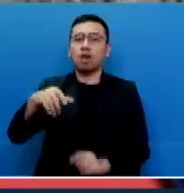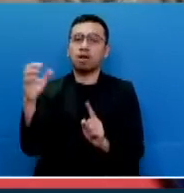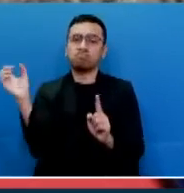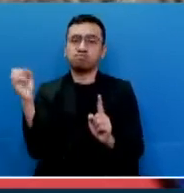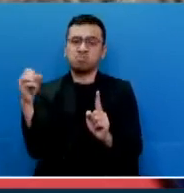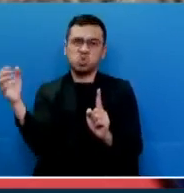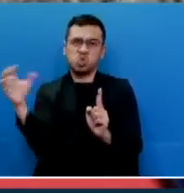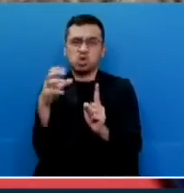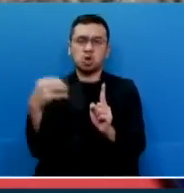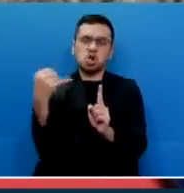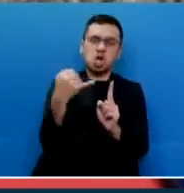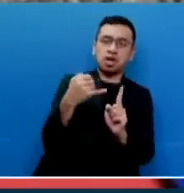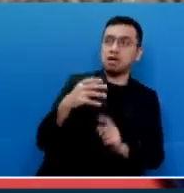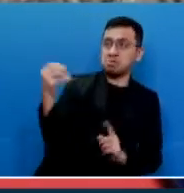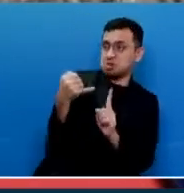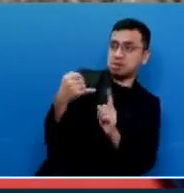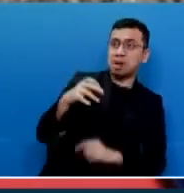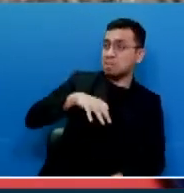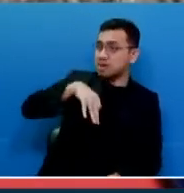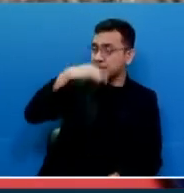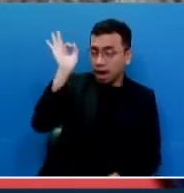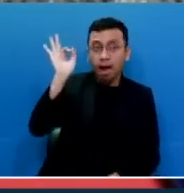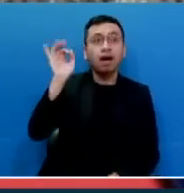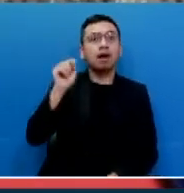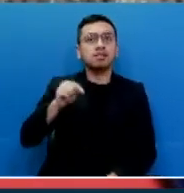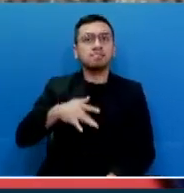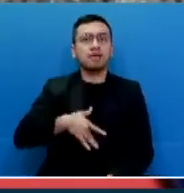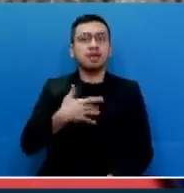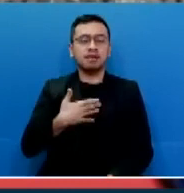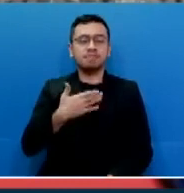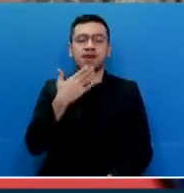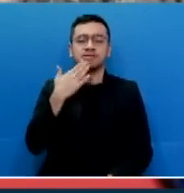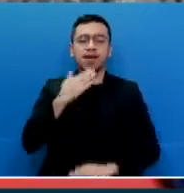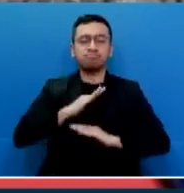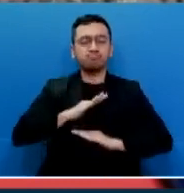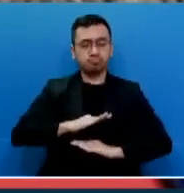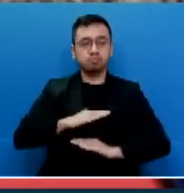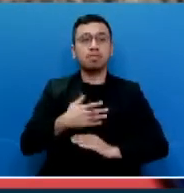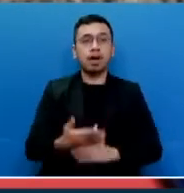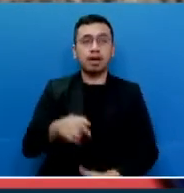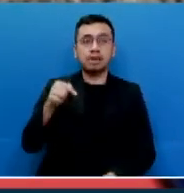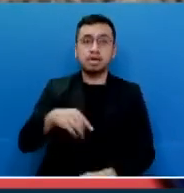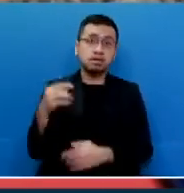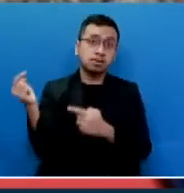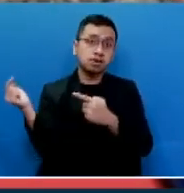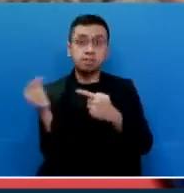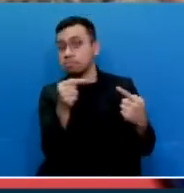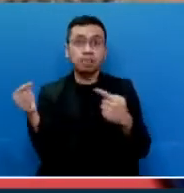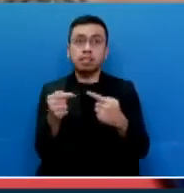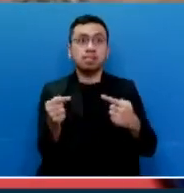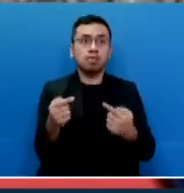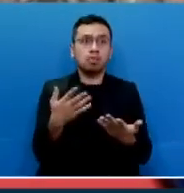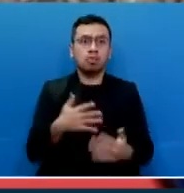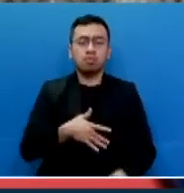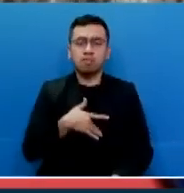terangannya tidak sehebat waktu debat ini gitu kan ee ketika debat mungkin pertama kalinya Gibran merasakan dirinya